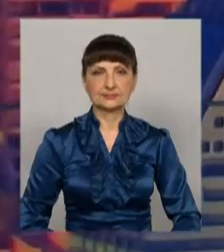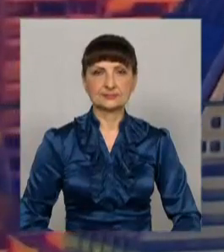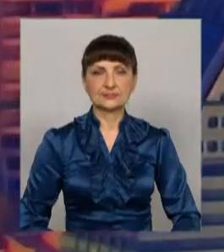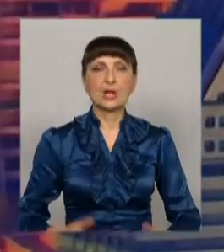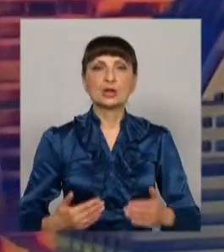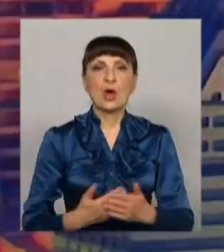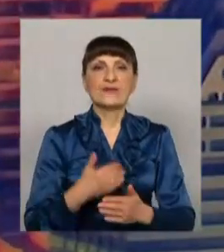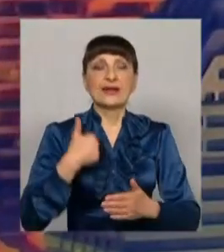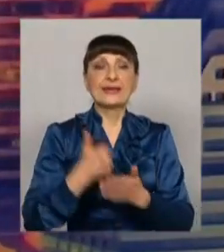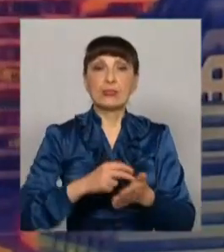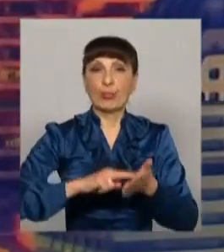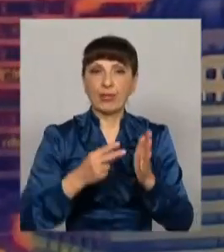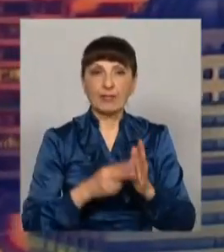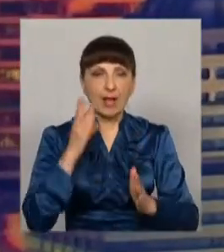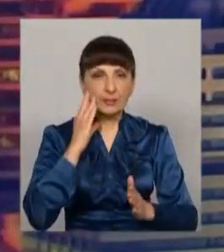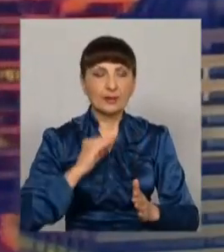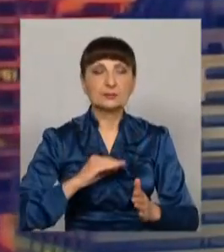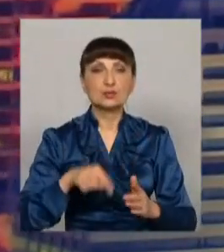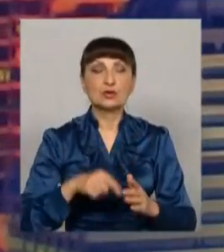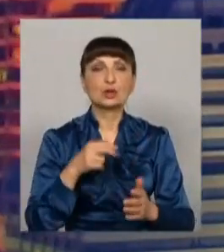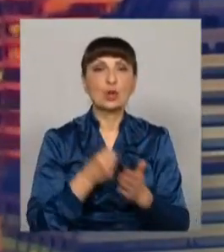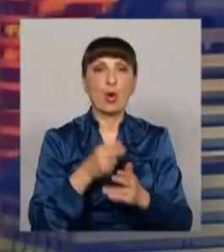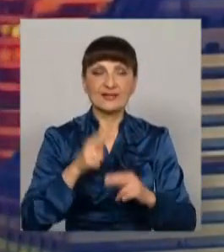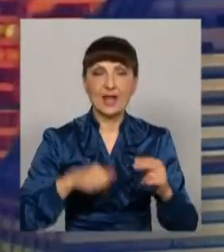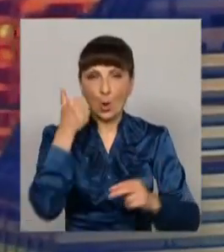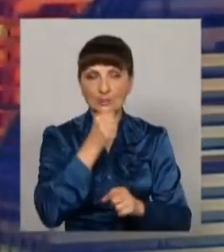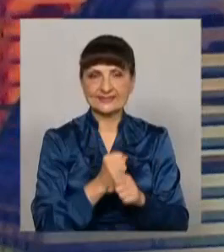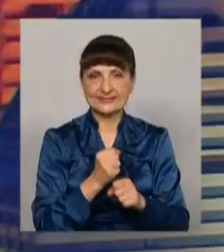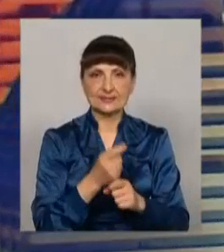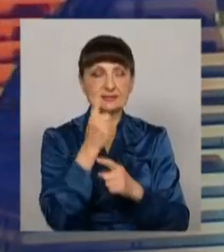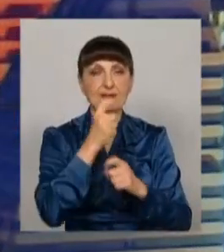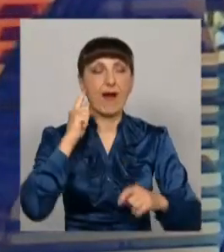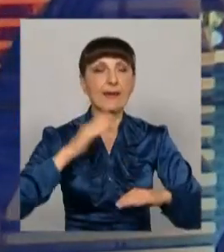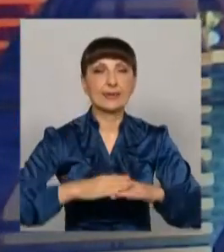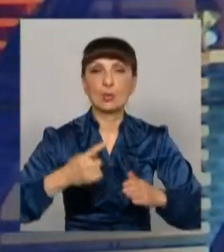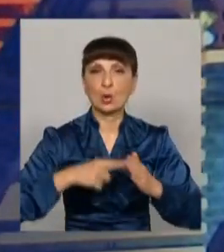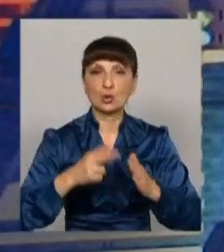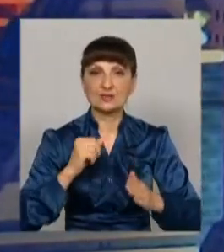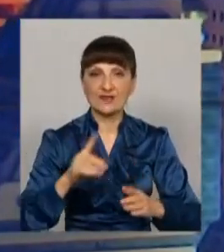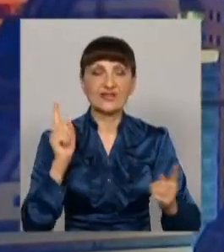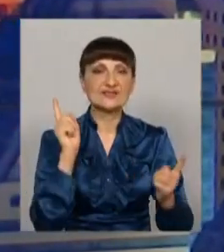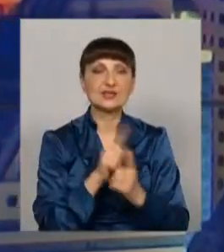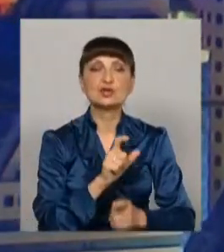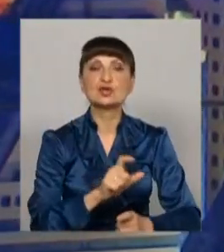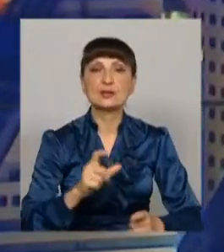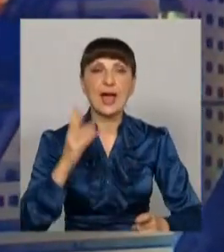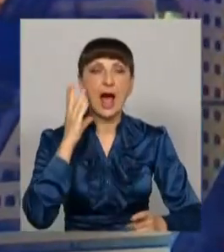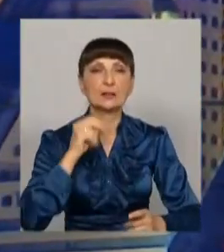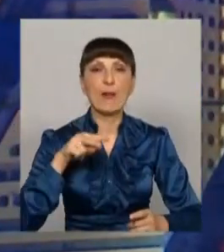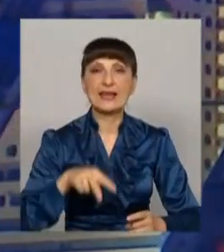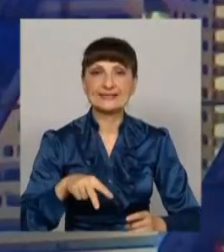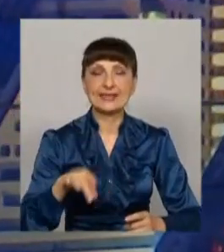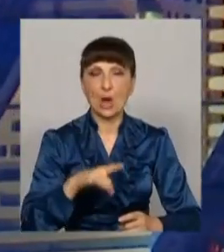Новый генплан Алматы планируется разработать до конца года. Об этом сказал аким города Ербулат Досаев на встрече с жителями Алмалинского